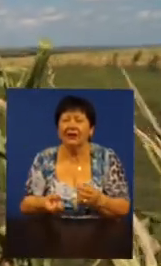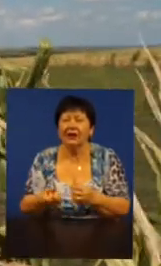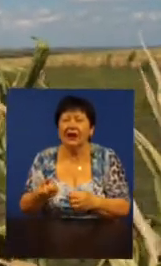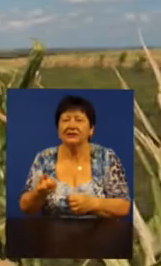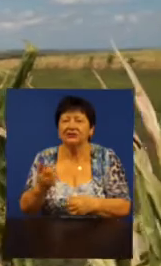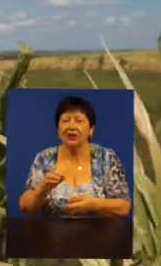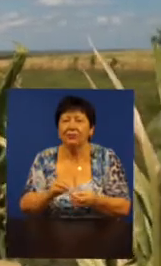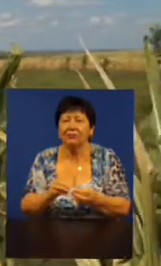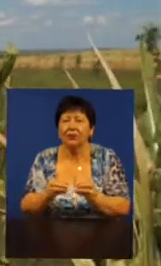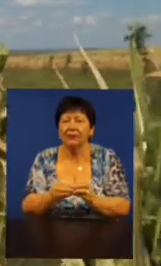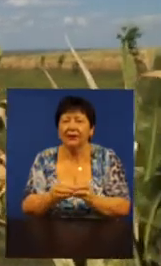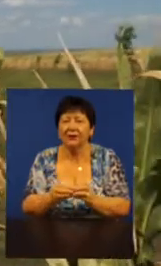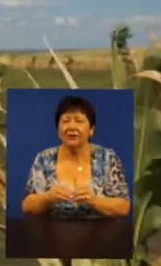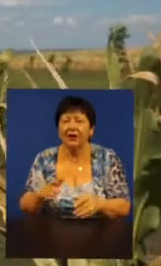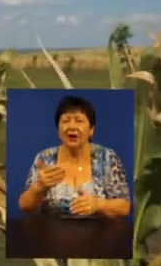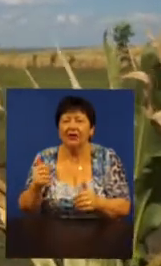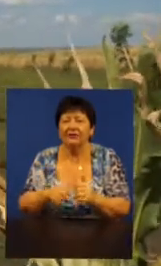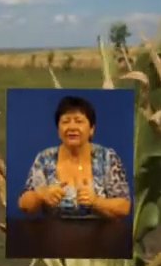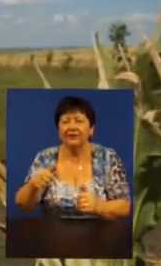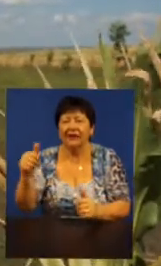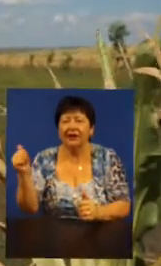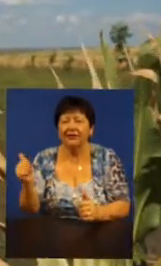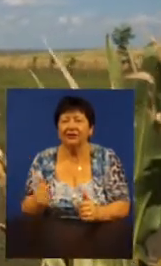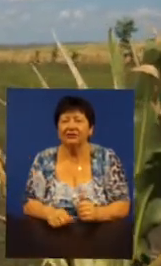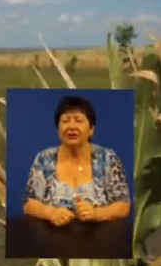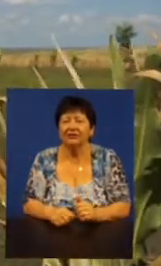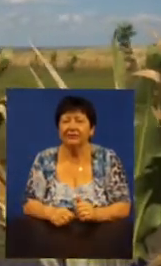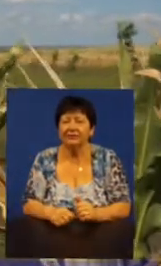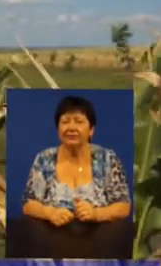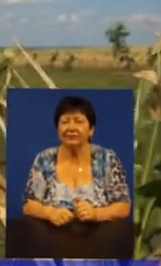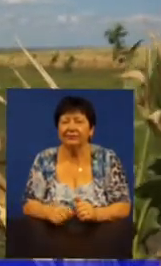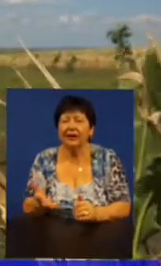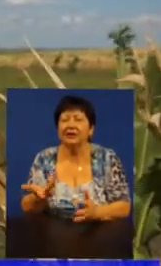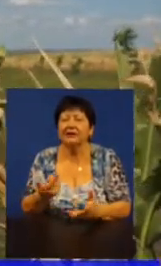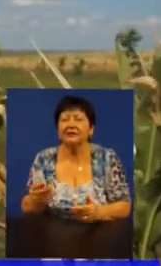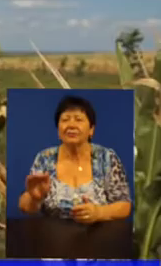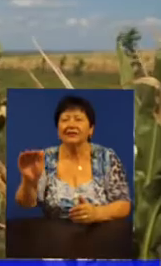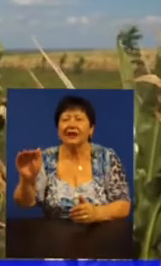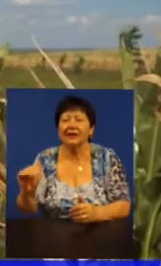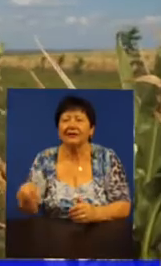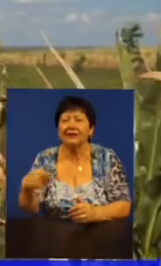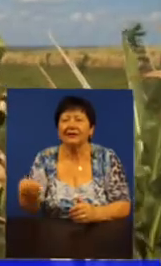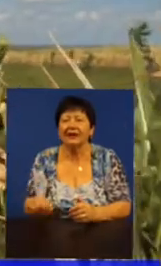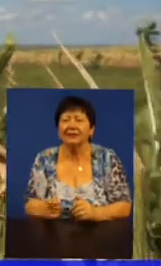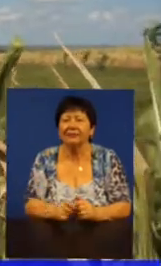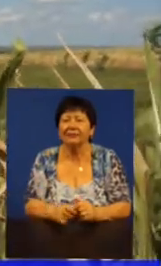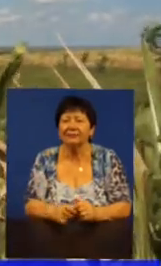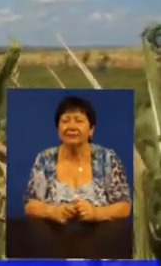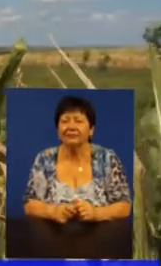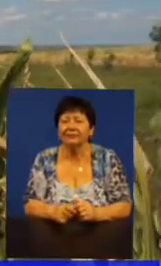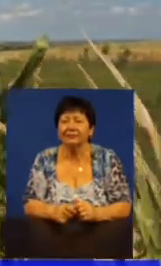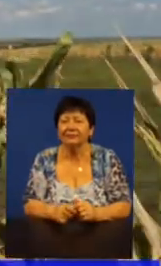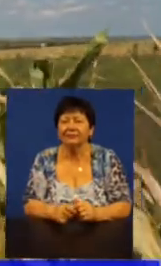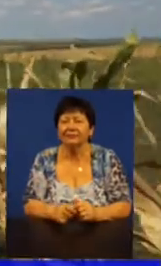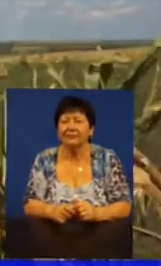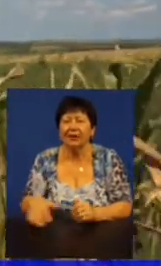mai față de anii precedenți. Dar cam cât trebuie să le dați la arendă sau de acum am aici